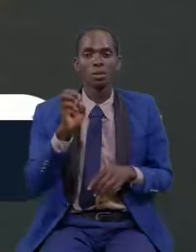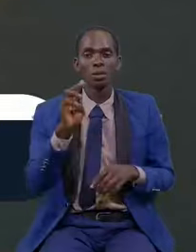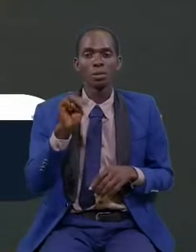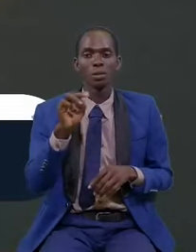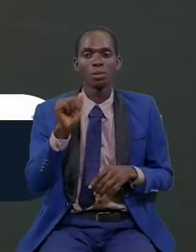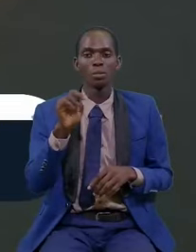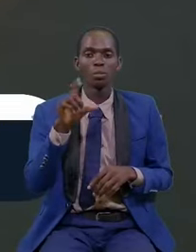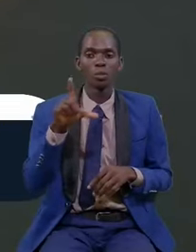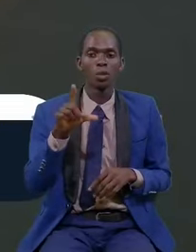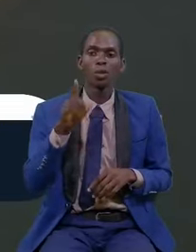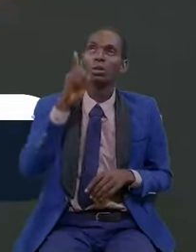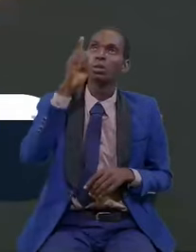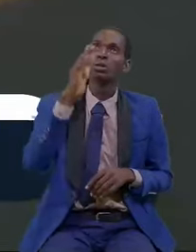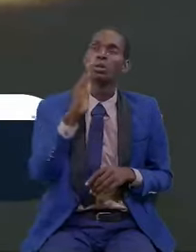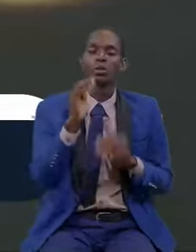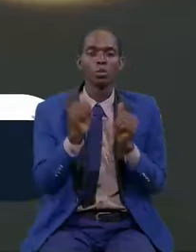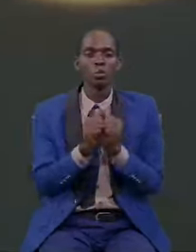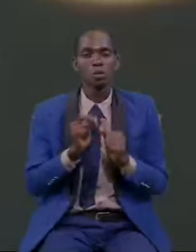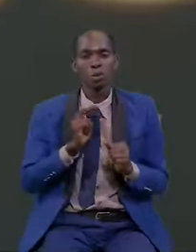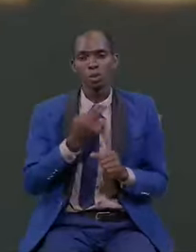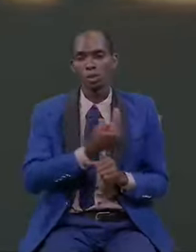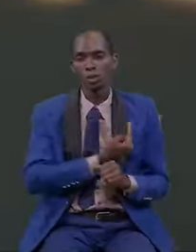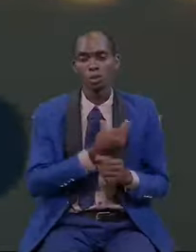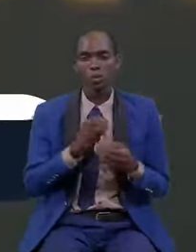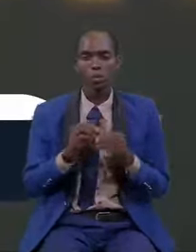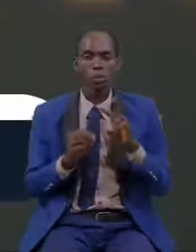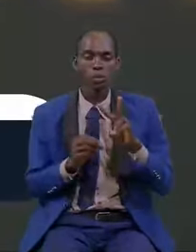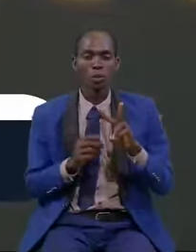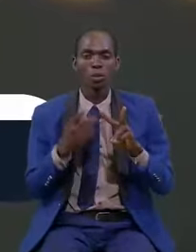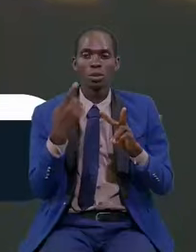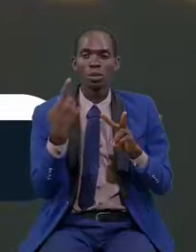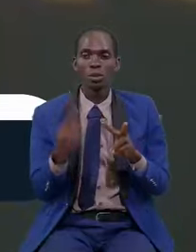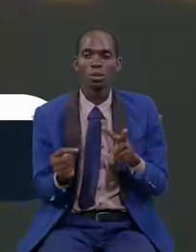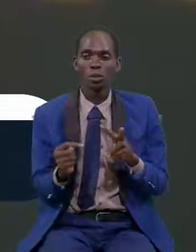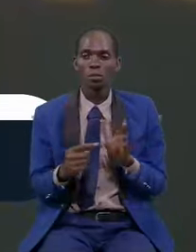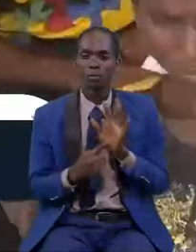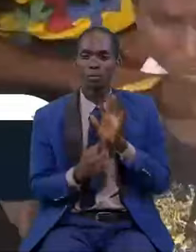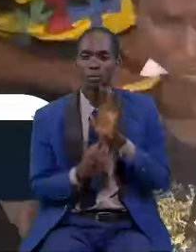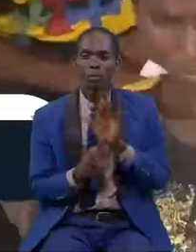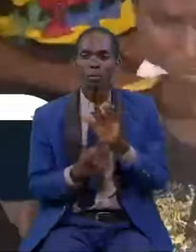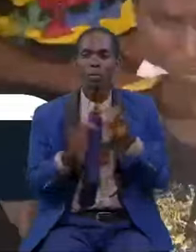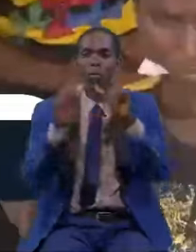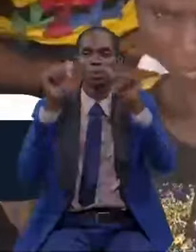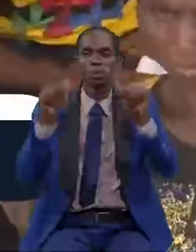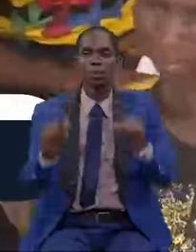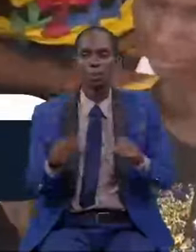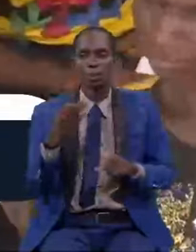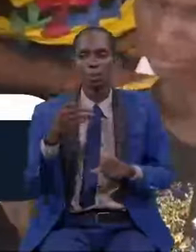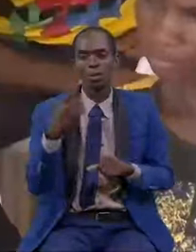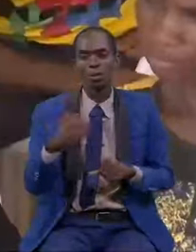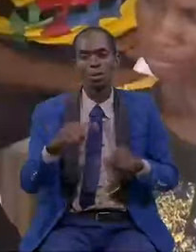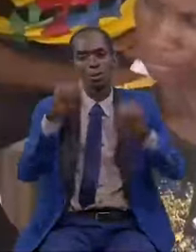Emmanuel, Dieu avec nous. Deux, l'empreinte du Père.